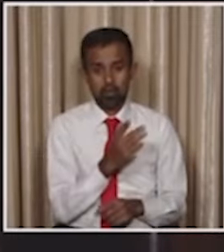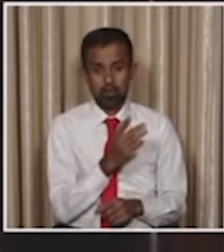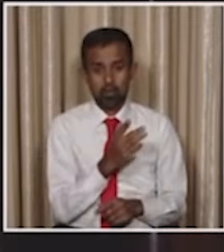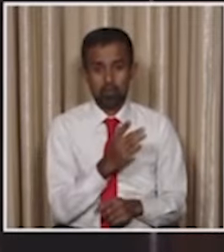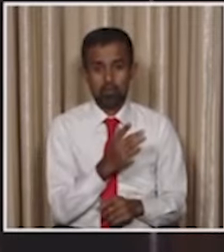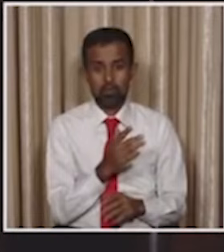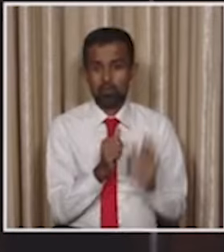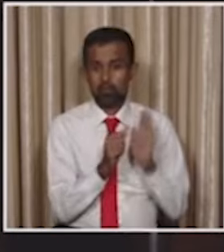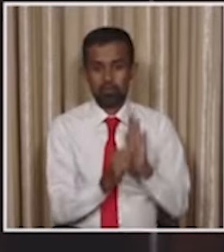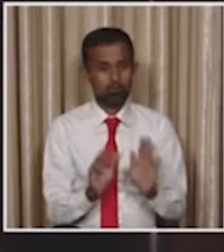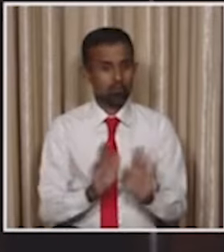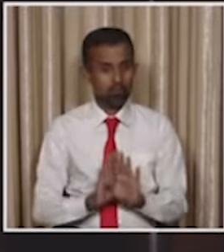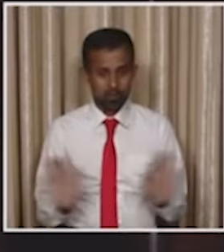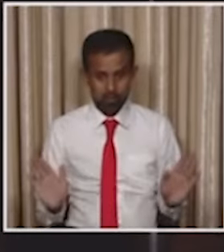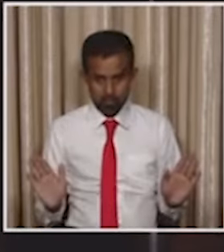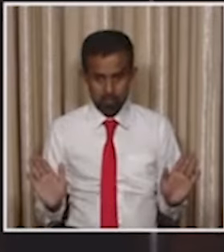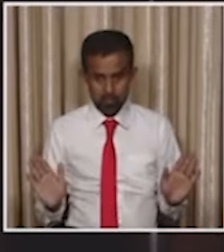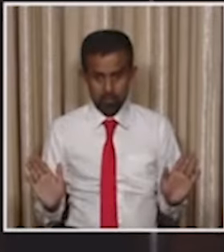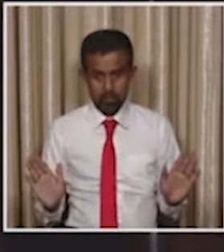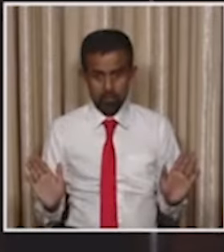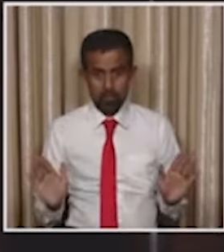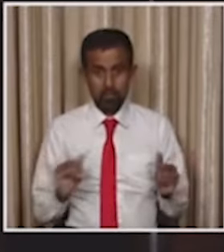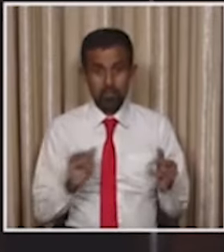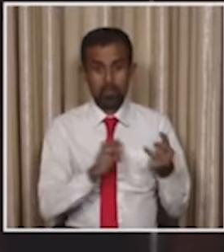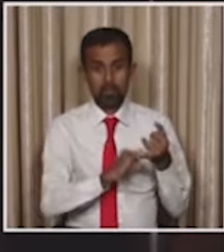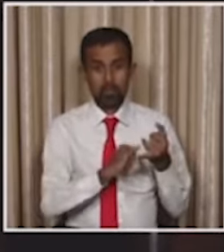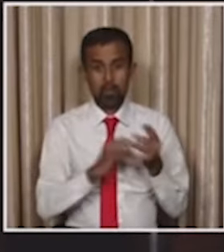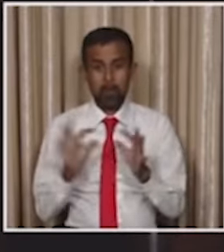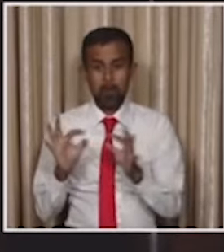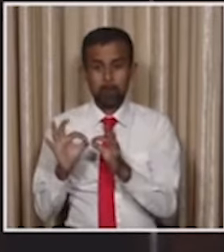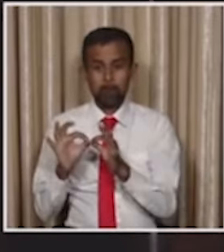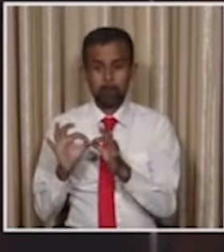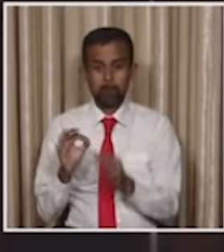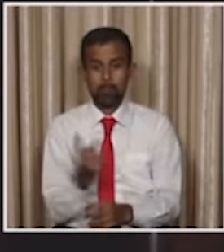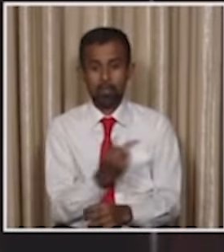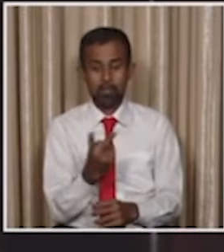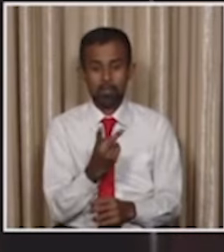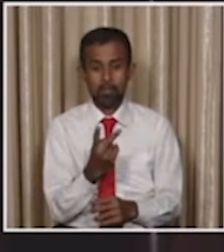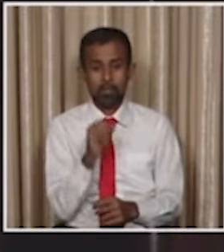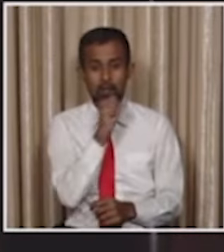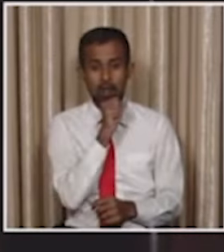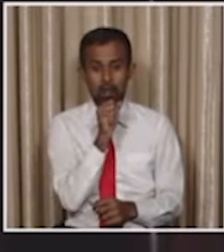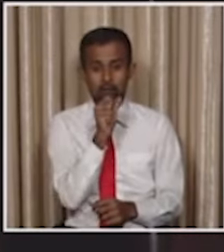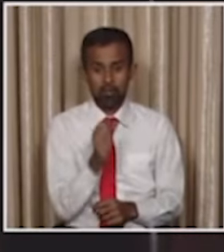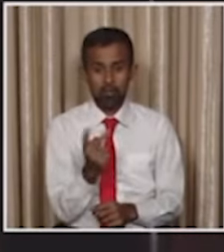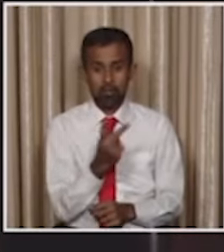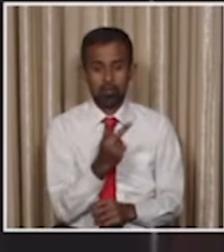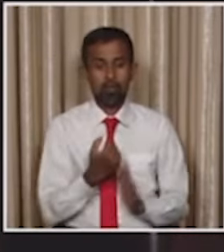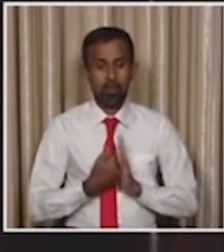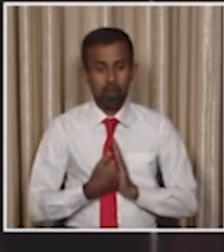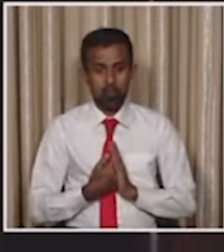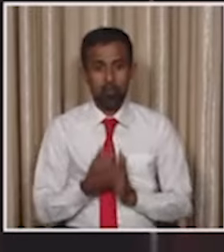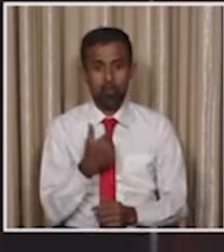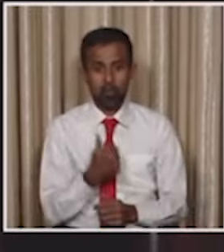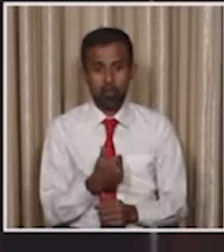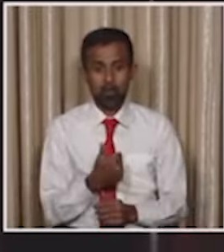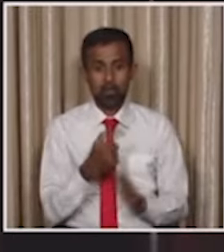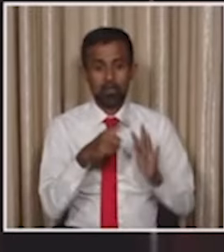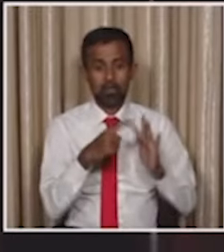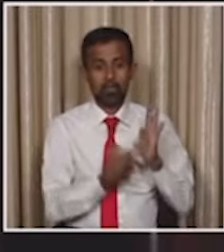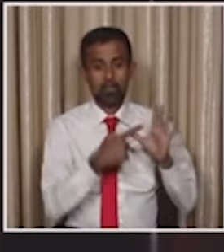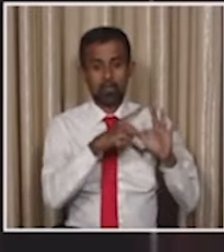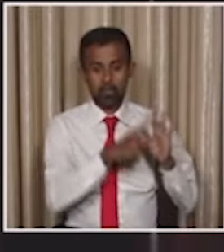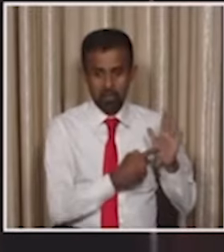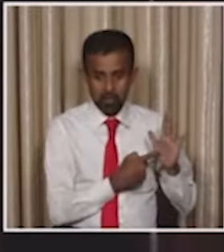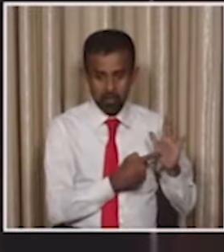අගෞරවෙත් නෙමෙයි කියන්නේ සන්තුෂ් බාධ්‍ය කියලා කියන්නේ අපි ආදරය දිනාගත්ත කලාකරුවෝ. ඔවුන් අපි ගරු කරනවා. ඉරාජ්ලට